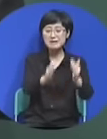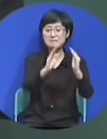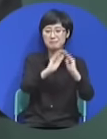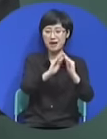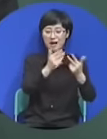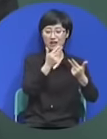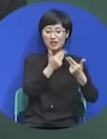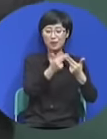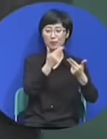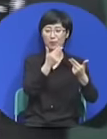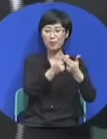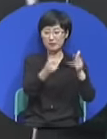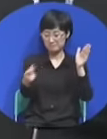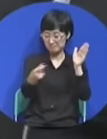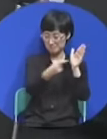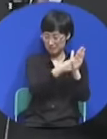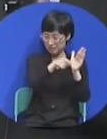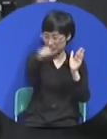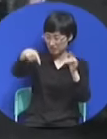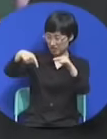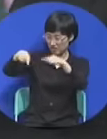거예요.